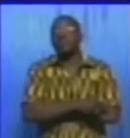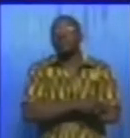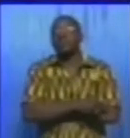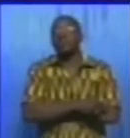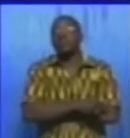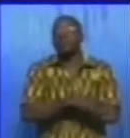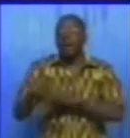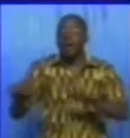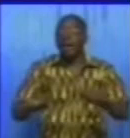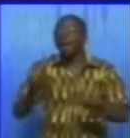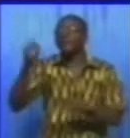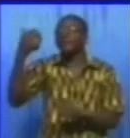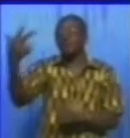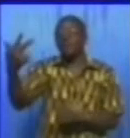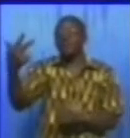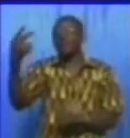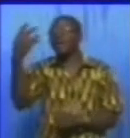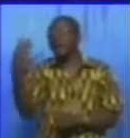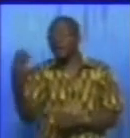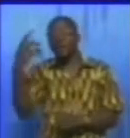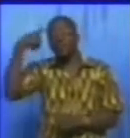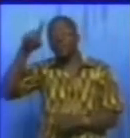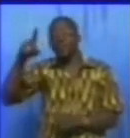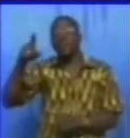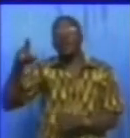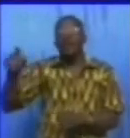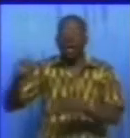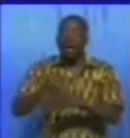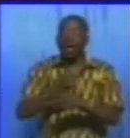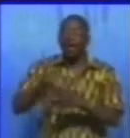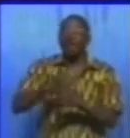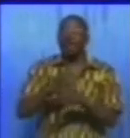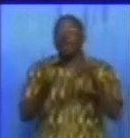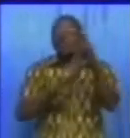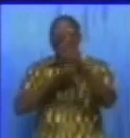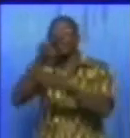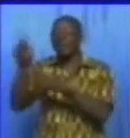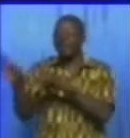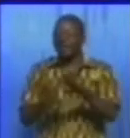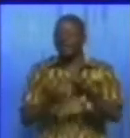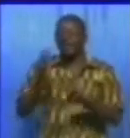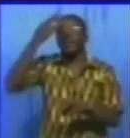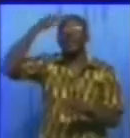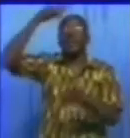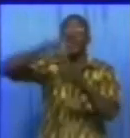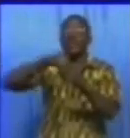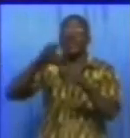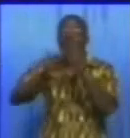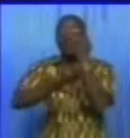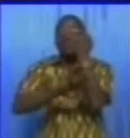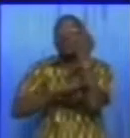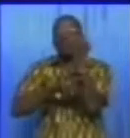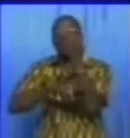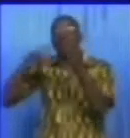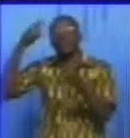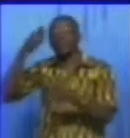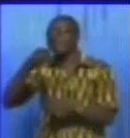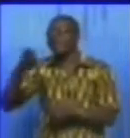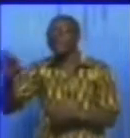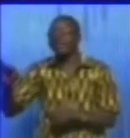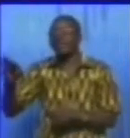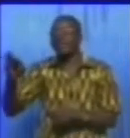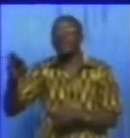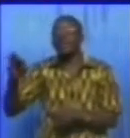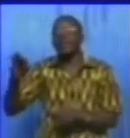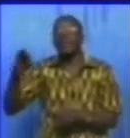Actes 3 et 4 pour la série Affaires publiques qui se fait connaître dans toutes les régions du Burkina.